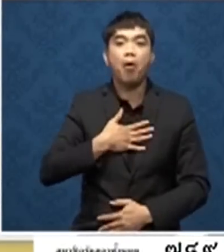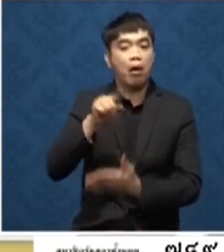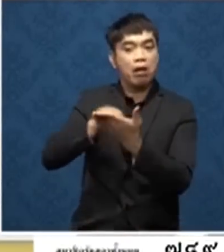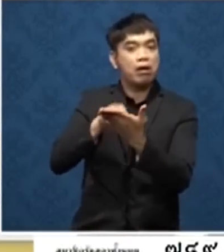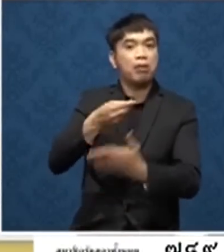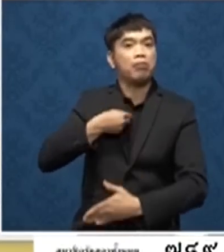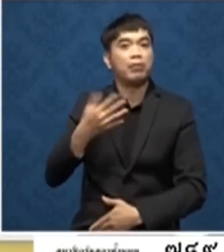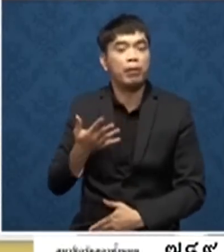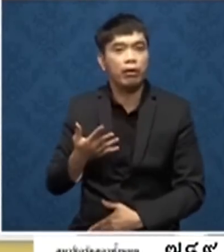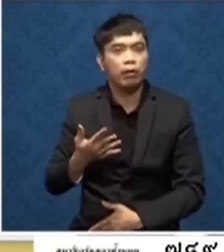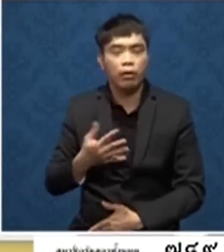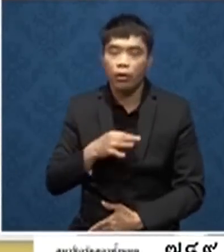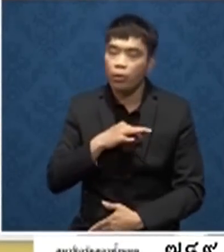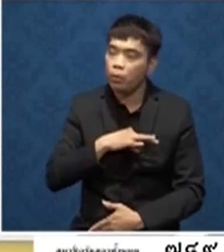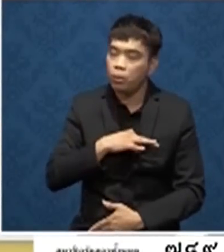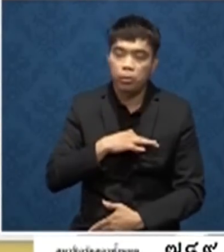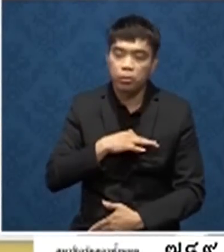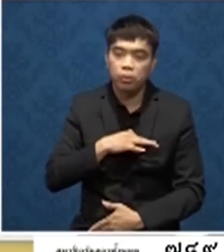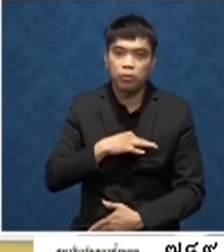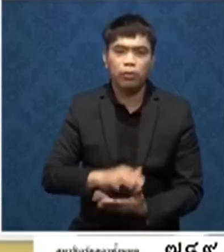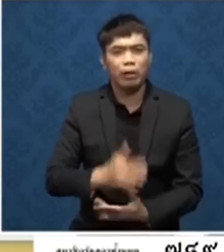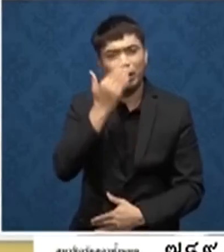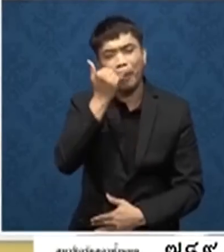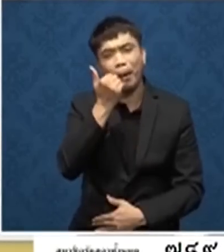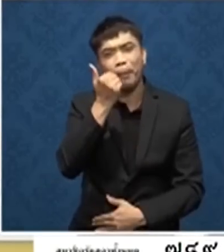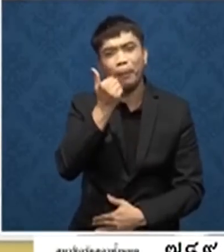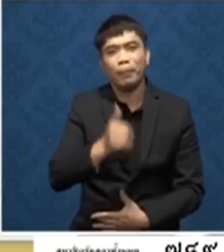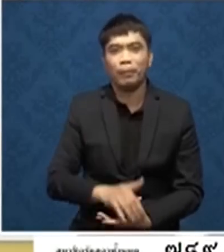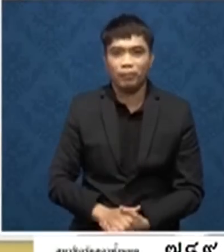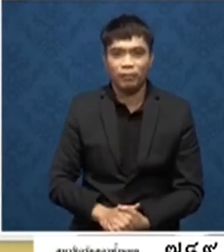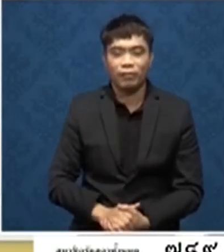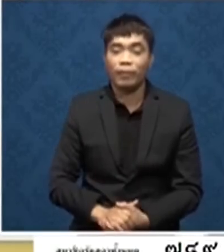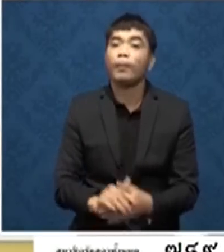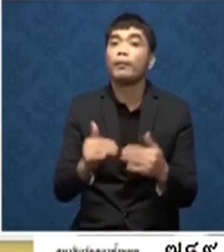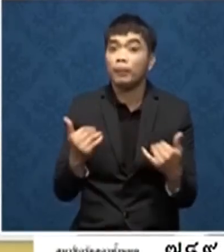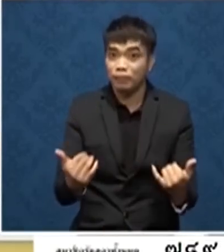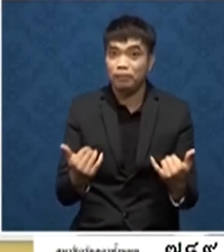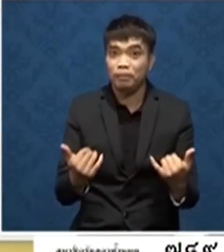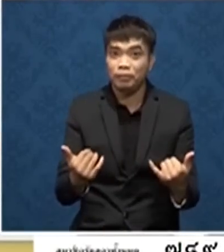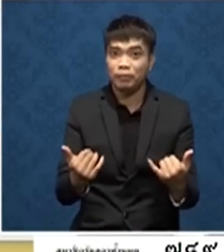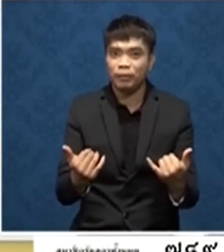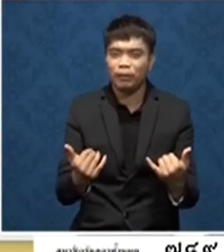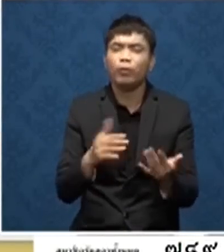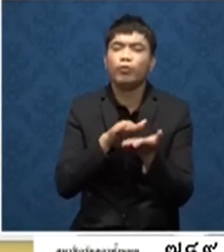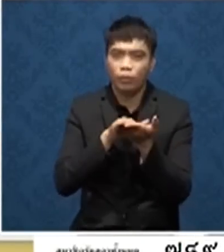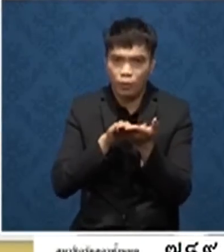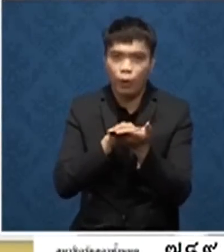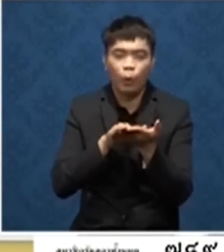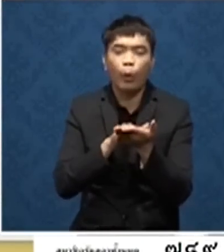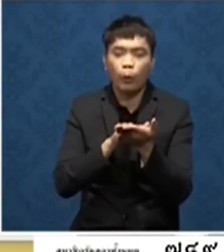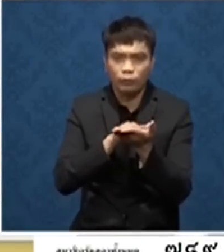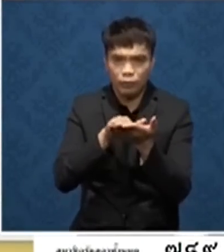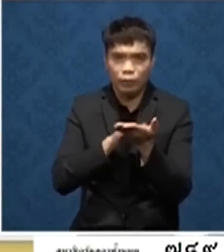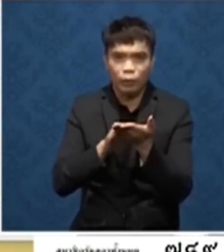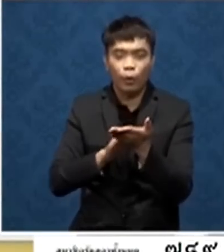โอ้โหผมว่าสุดยอดมันอะไรกันครับวันนี้ผมขอโทษนะครับขอโทษจริงๆว่า